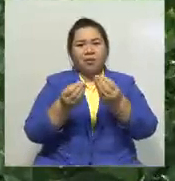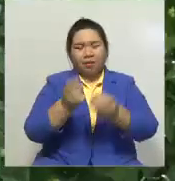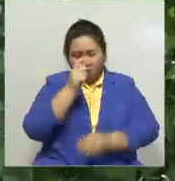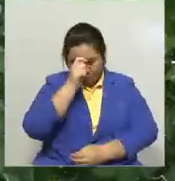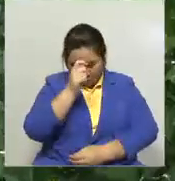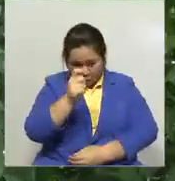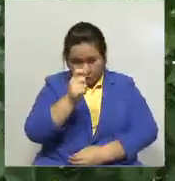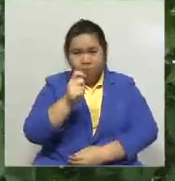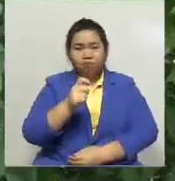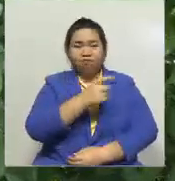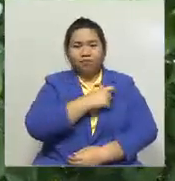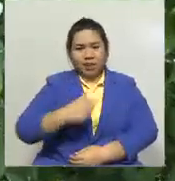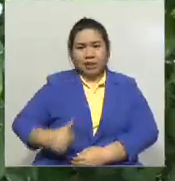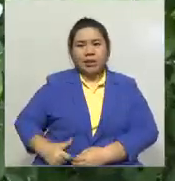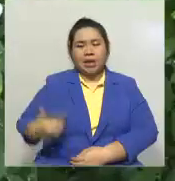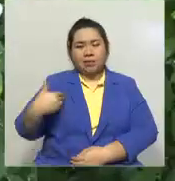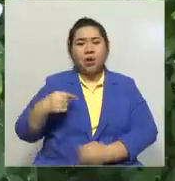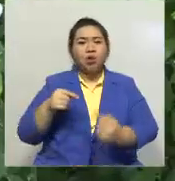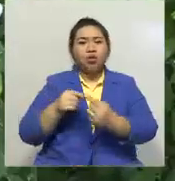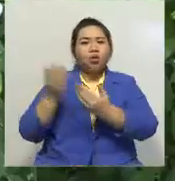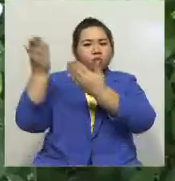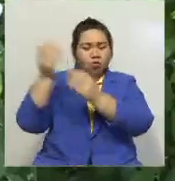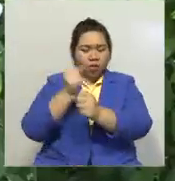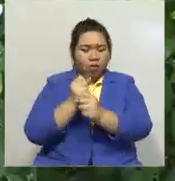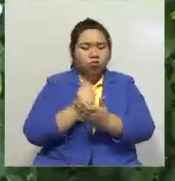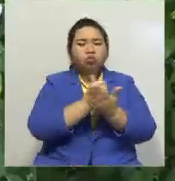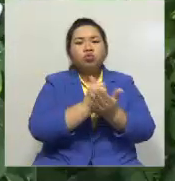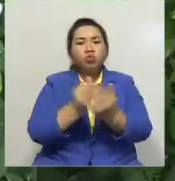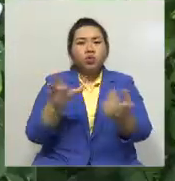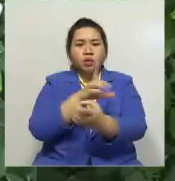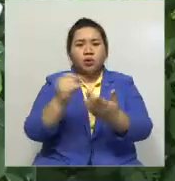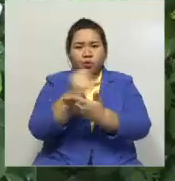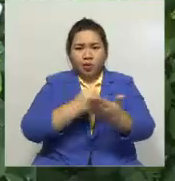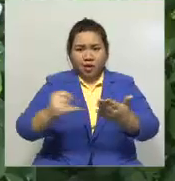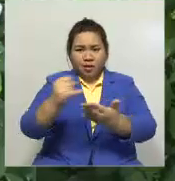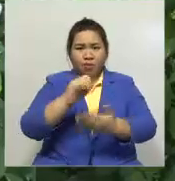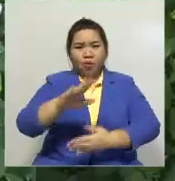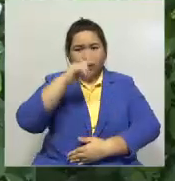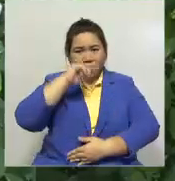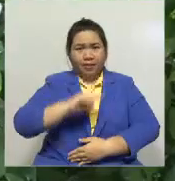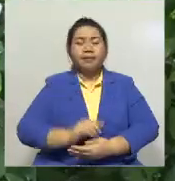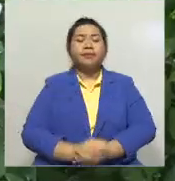ระมหากรุณาธิคุณที่ทรงมีต่องานด้านศิลปะวัฒนธรรมของชาติ